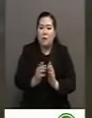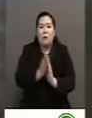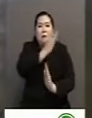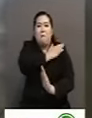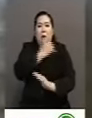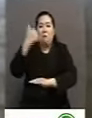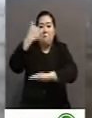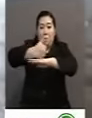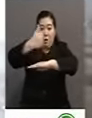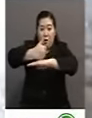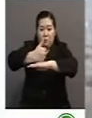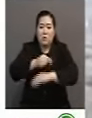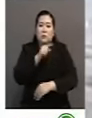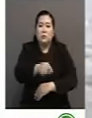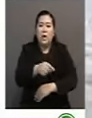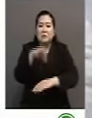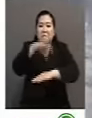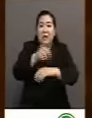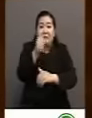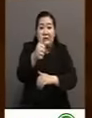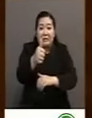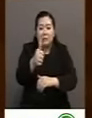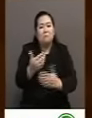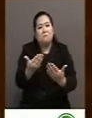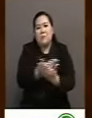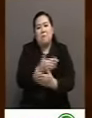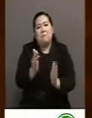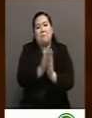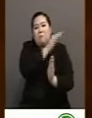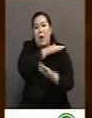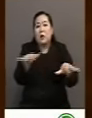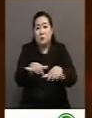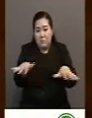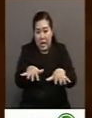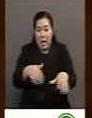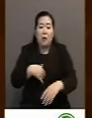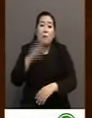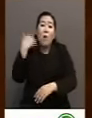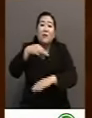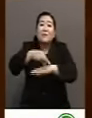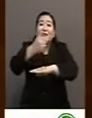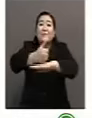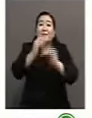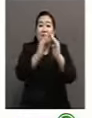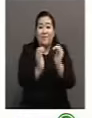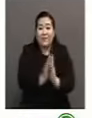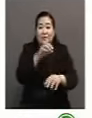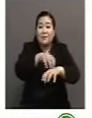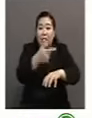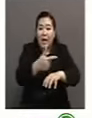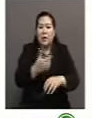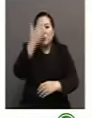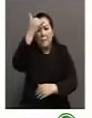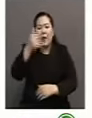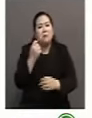ณศักดิ์พระเทพยานมหาบุณีพระชัยบูรณ์สุทธิผลหรือว่าพระธรรมชโยอดีตเจ้าอาวาสวัดพระธรรมกายนะคะเนื่องจากหล